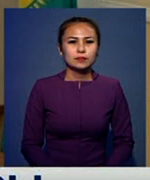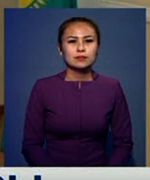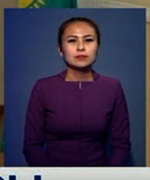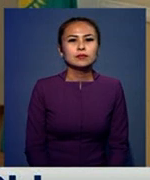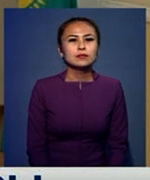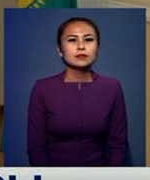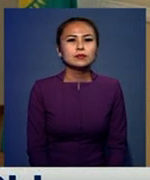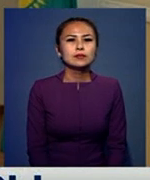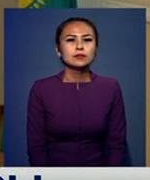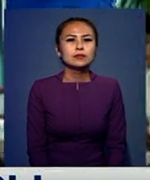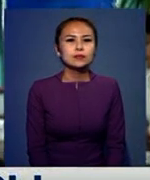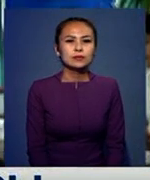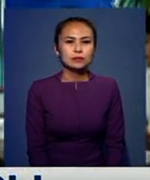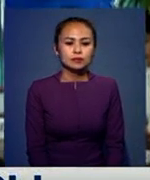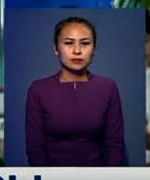келеді.